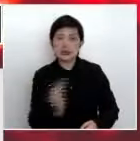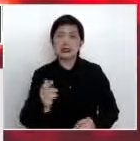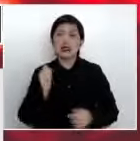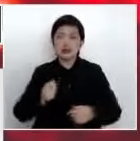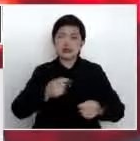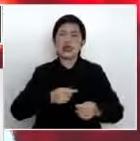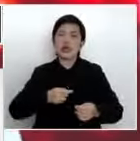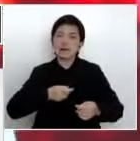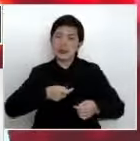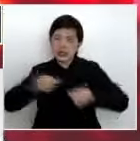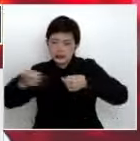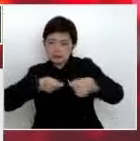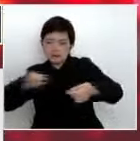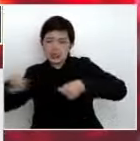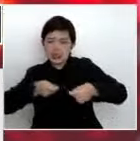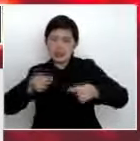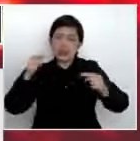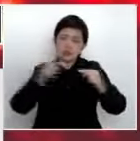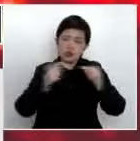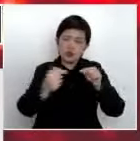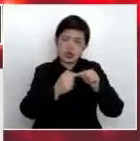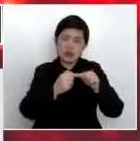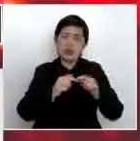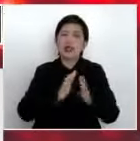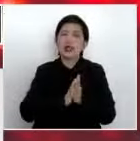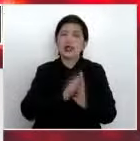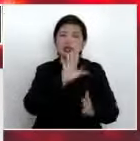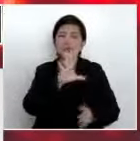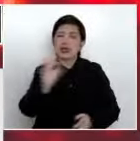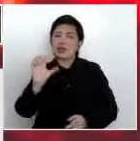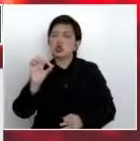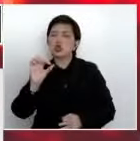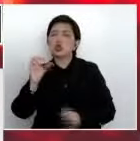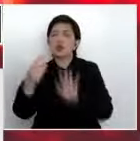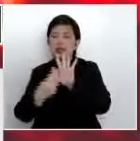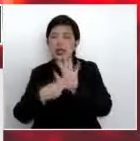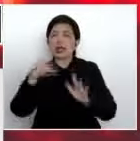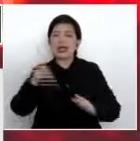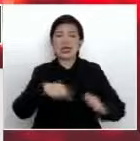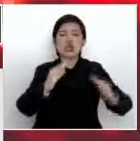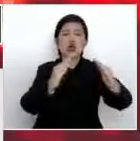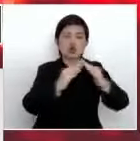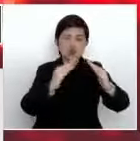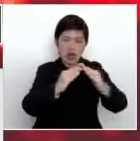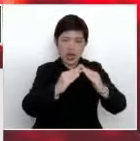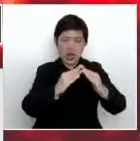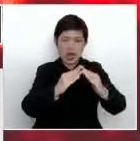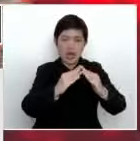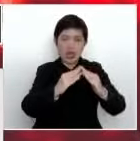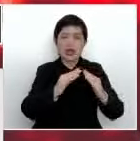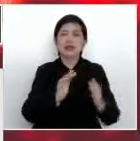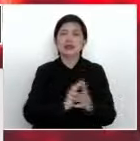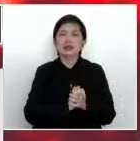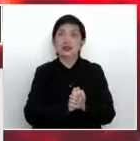terkonsolidasi dan dibuat minimal 500 m dari pemukiman sebagai sebagai Vender